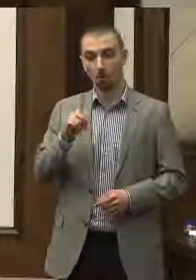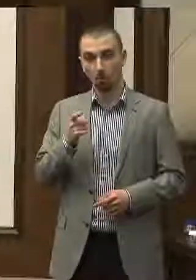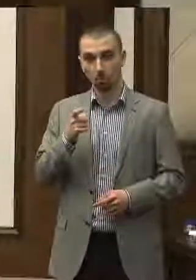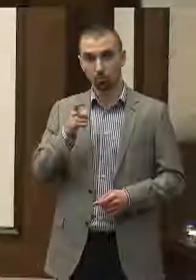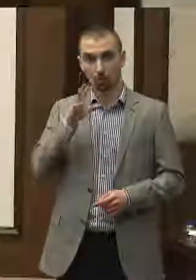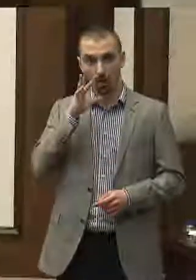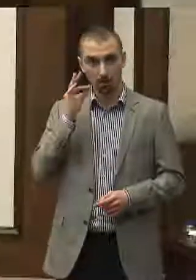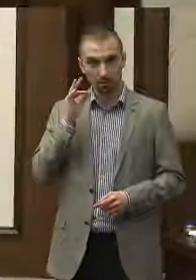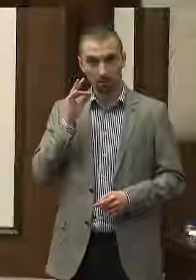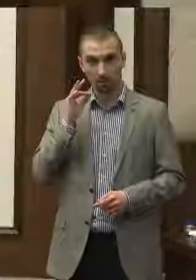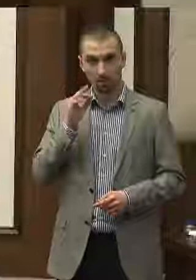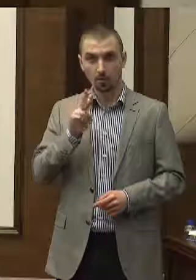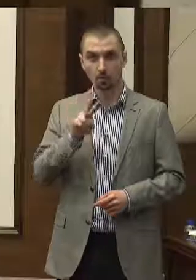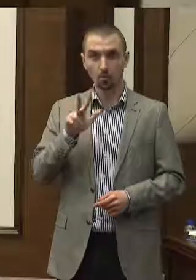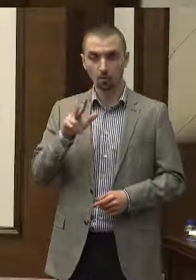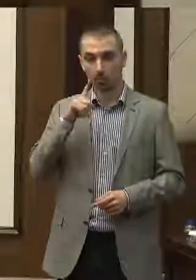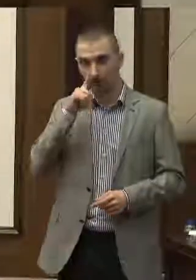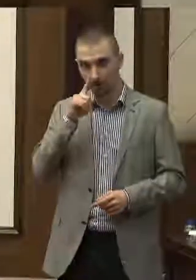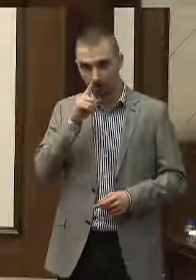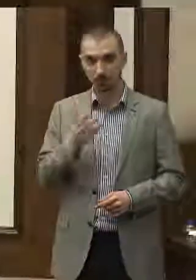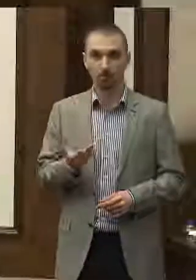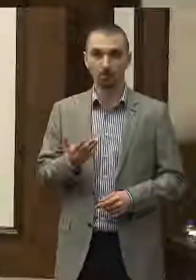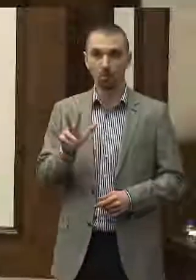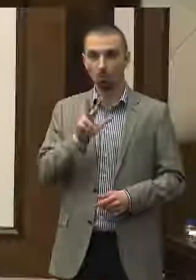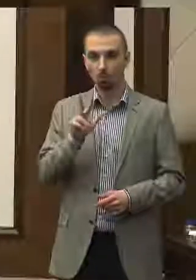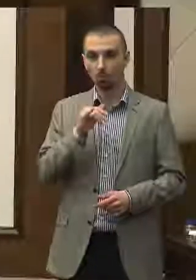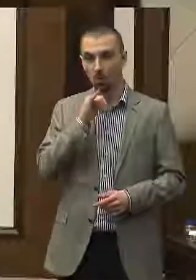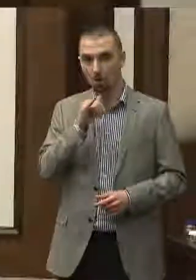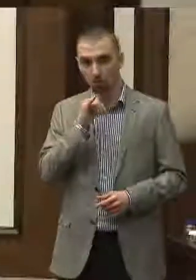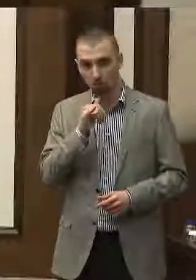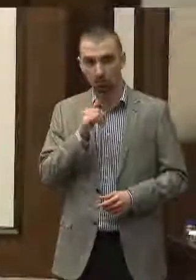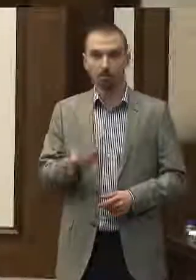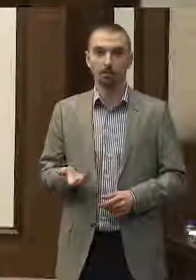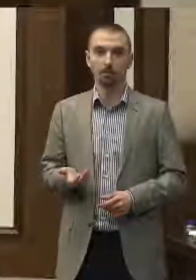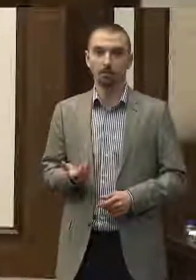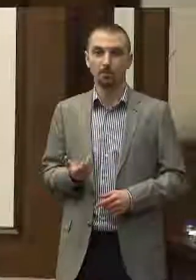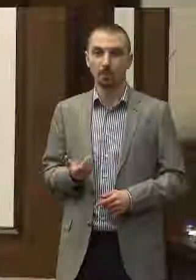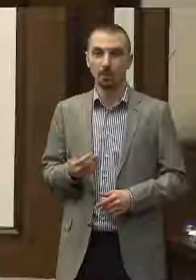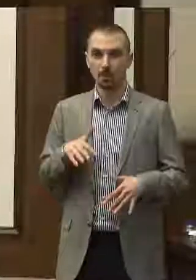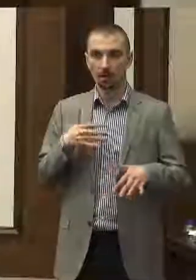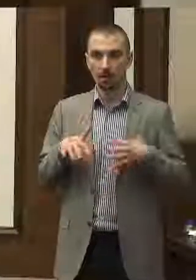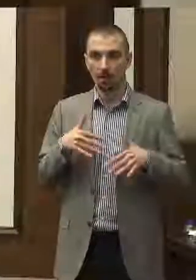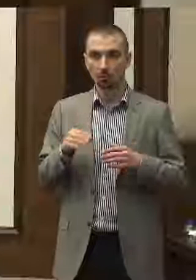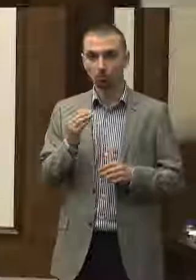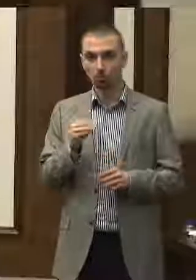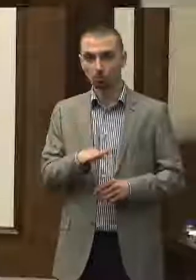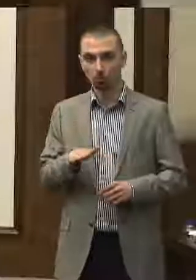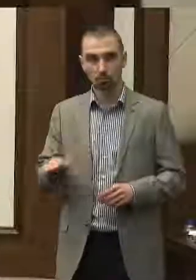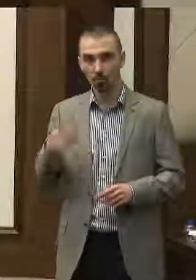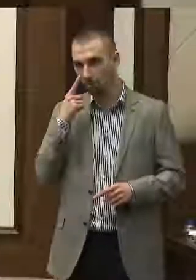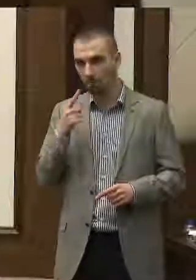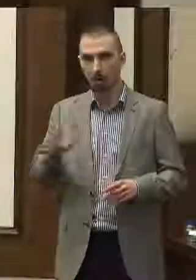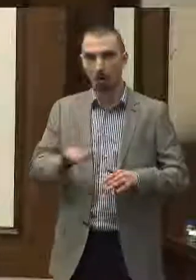Mayıs'larda, 23 Nisan'larda, 30 Ağustos'larda engelli çocukları